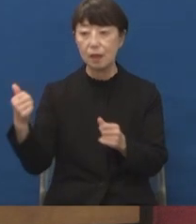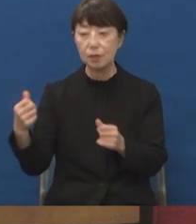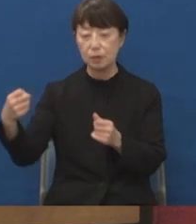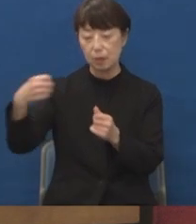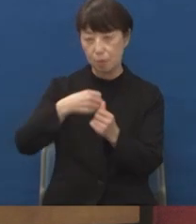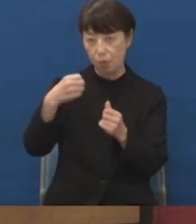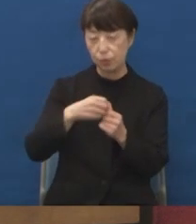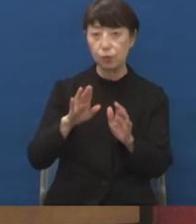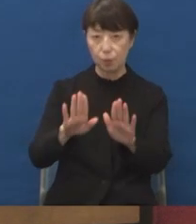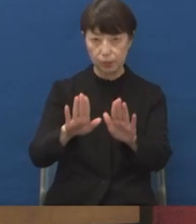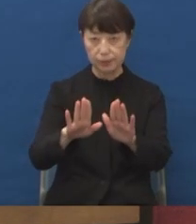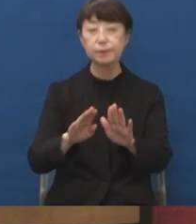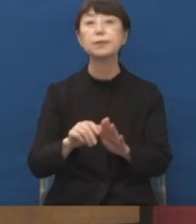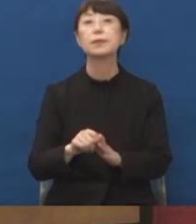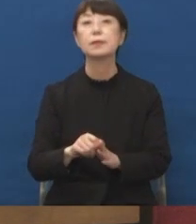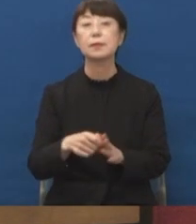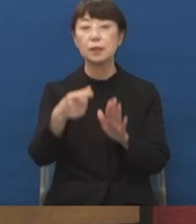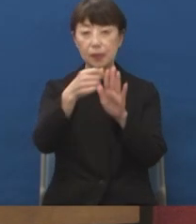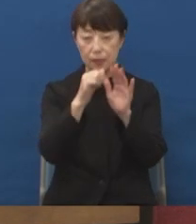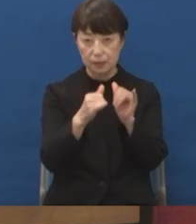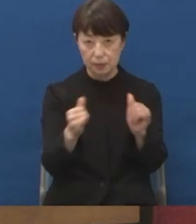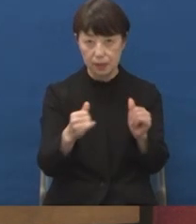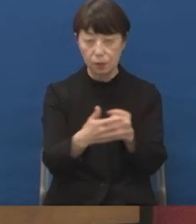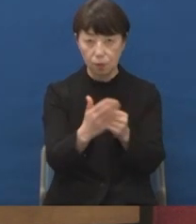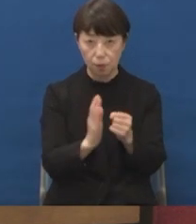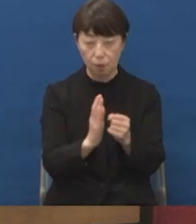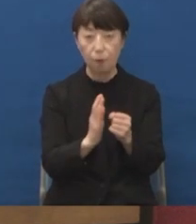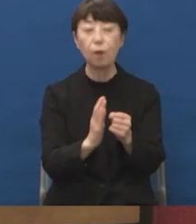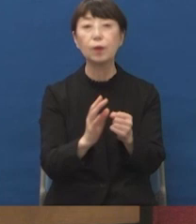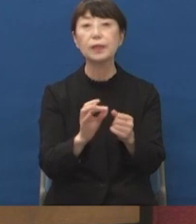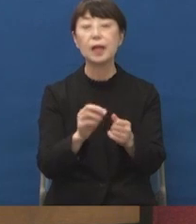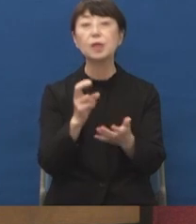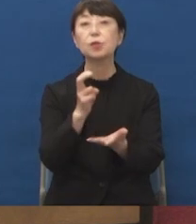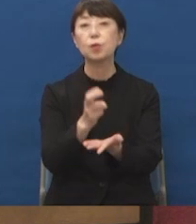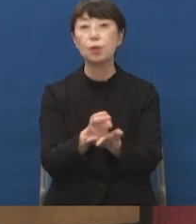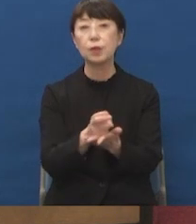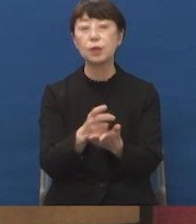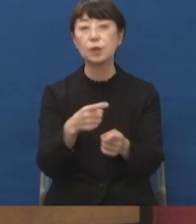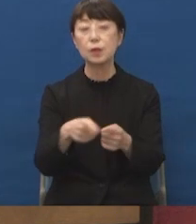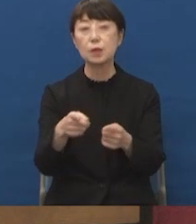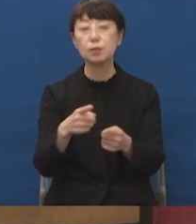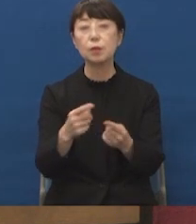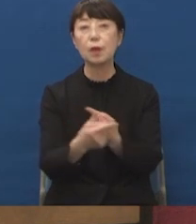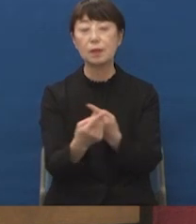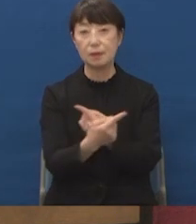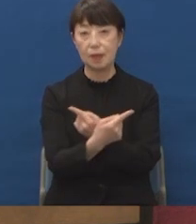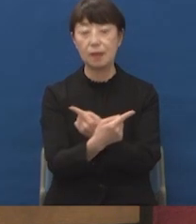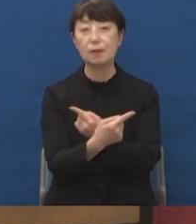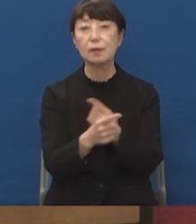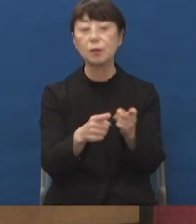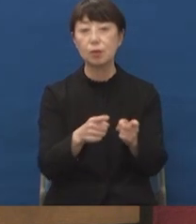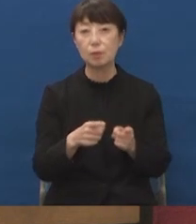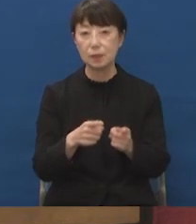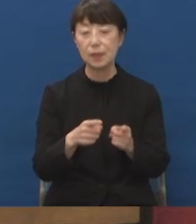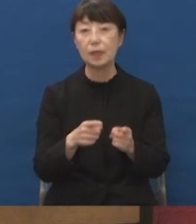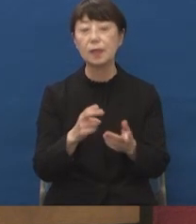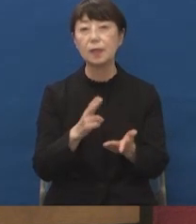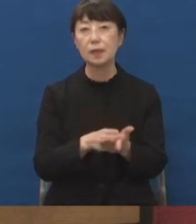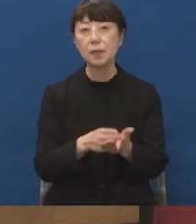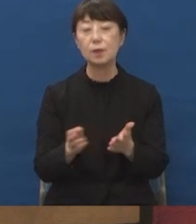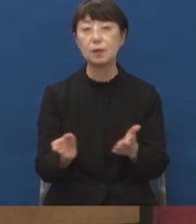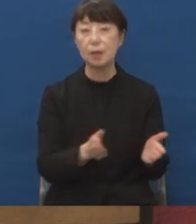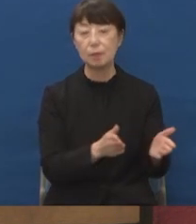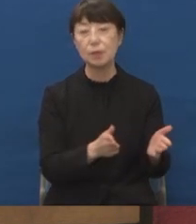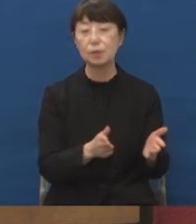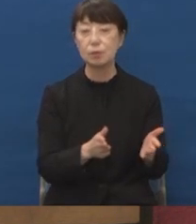防止及び被害者の保護等に関する法律の一部改正に伴い、規定を整備しようとするものである